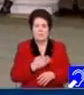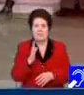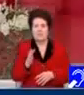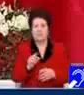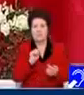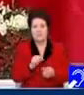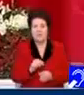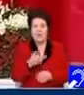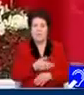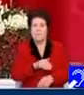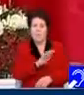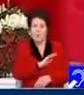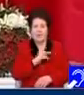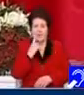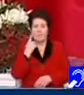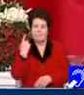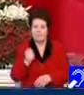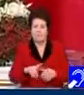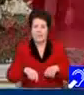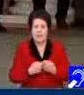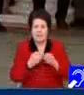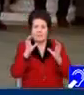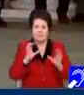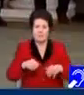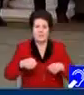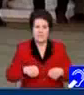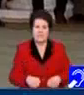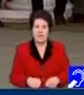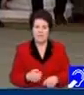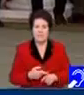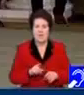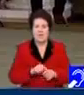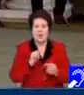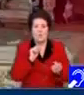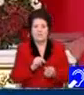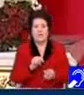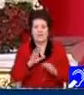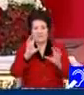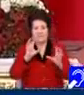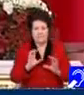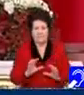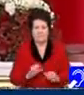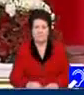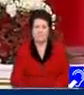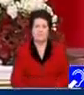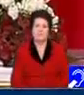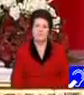împotriva Poloniei, căreia îi reproșează încălcarea statutului de drept prin reforme controversate în justiție.